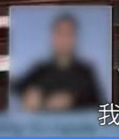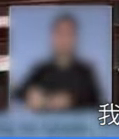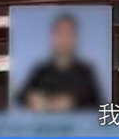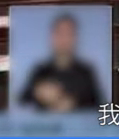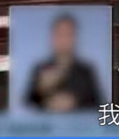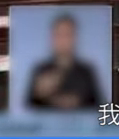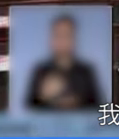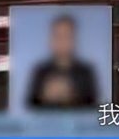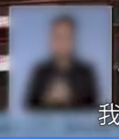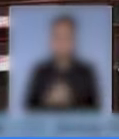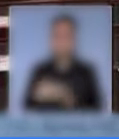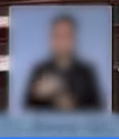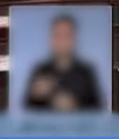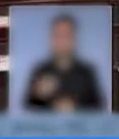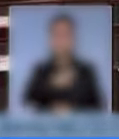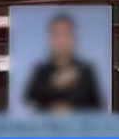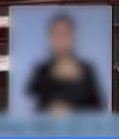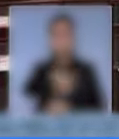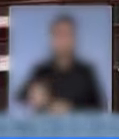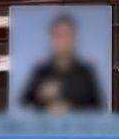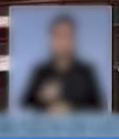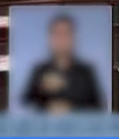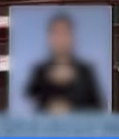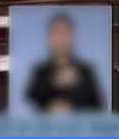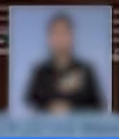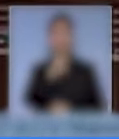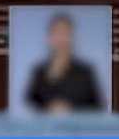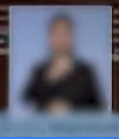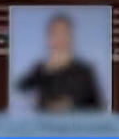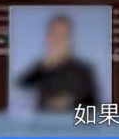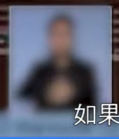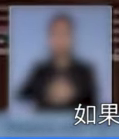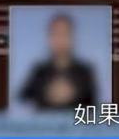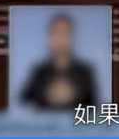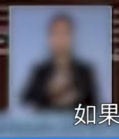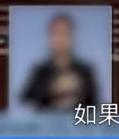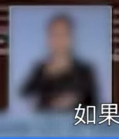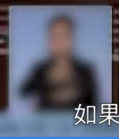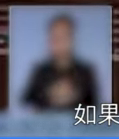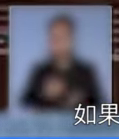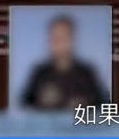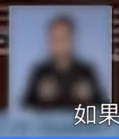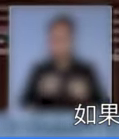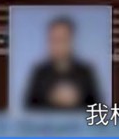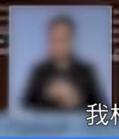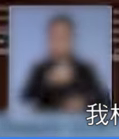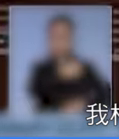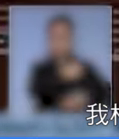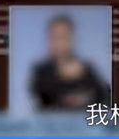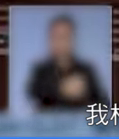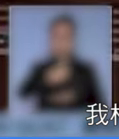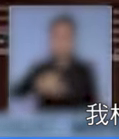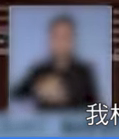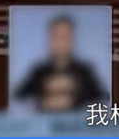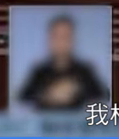我觉得不应该写自阉，应该是自断。自断是怎样自断呢？就是如果一地两检过不好的话，我相信我